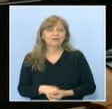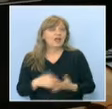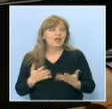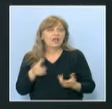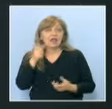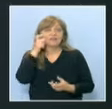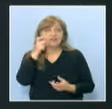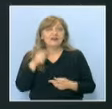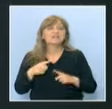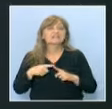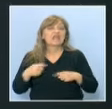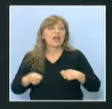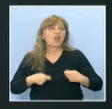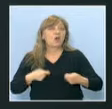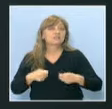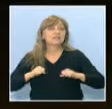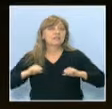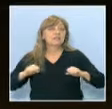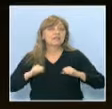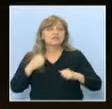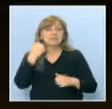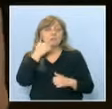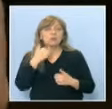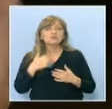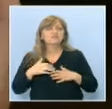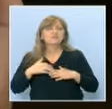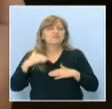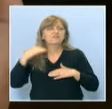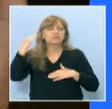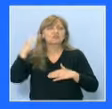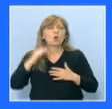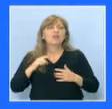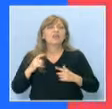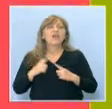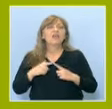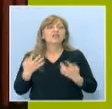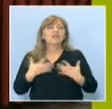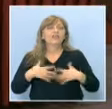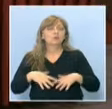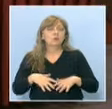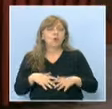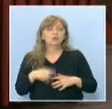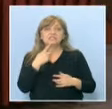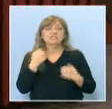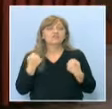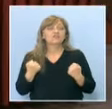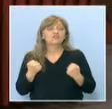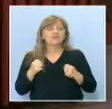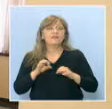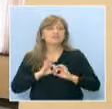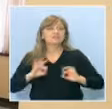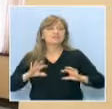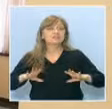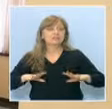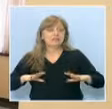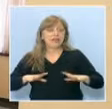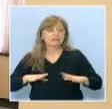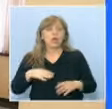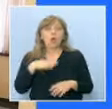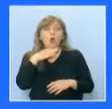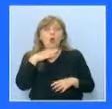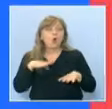Как във Варненската търговска гимназия ползват високи технологии, за да заживеем в по-чист град? Защо е важно училищното настоятелство? Опитът на